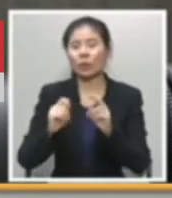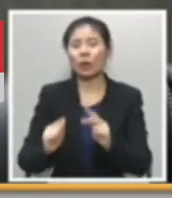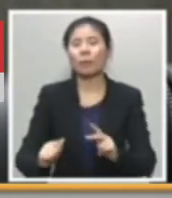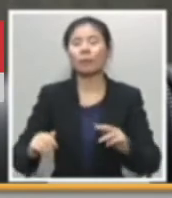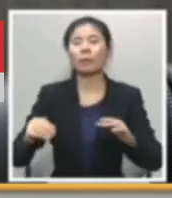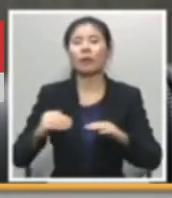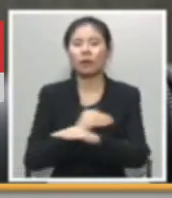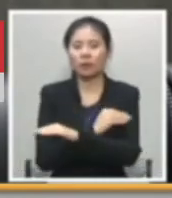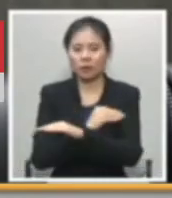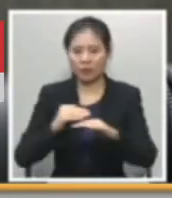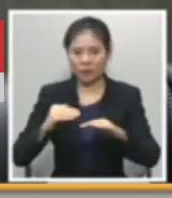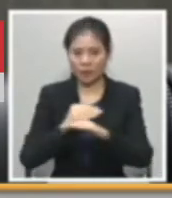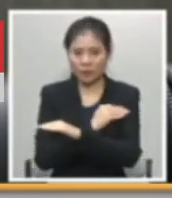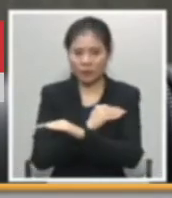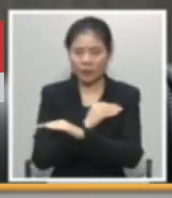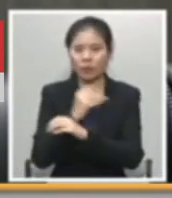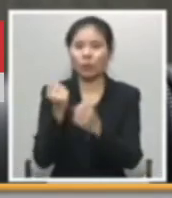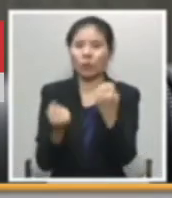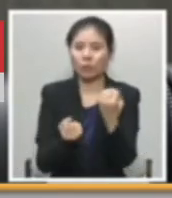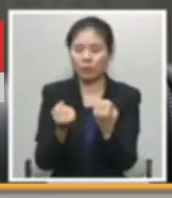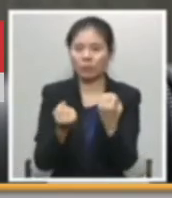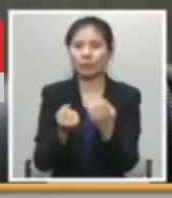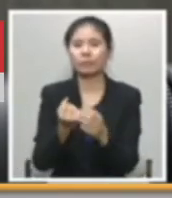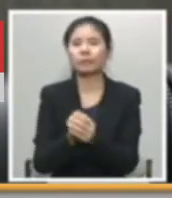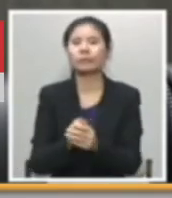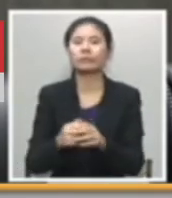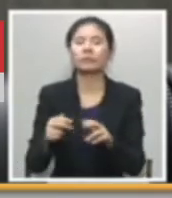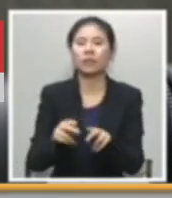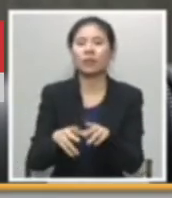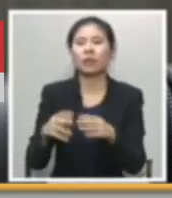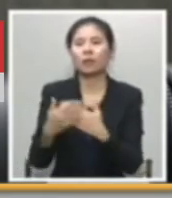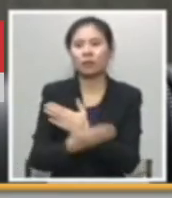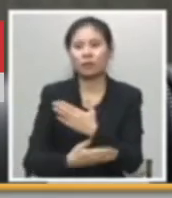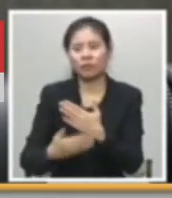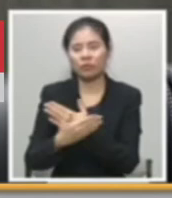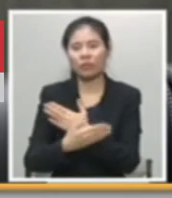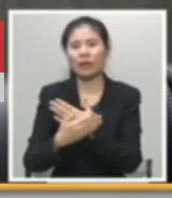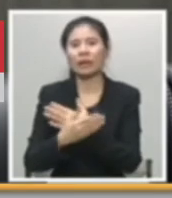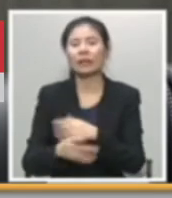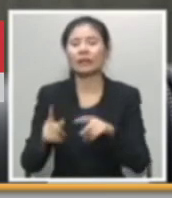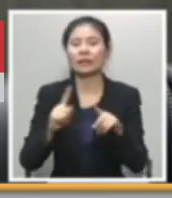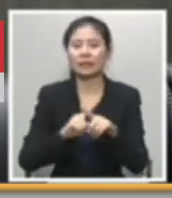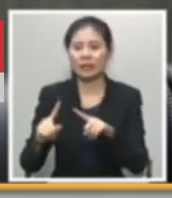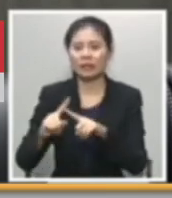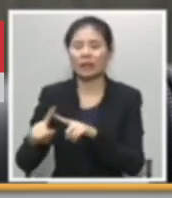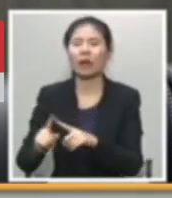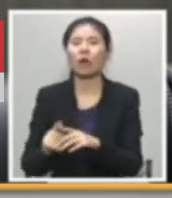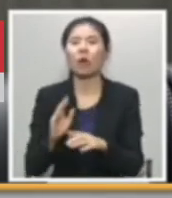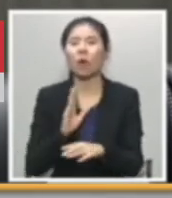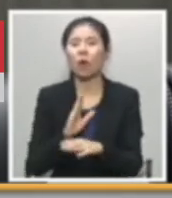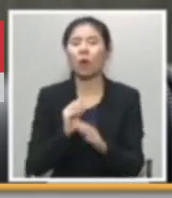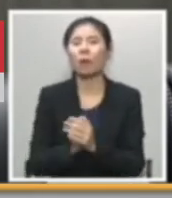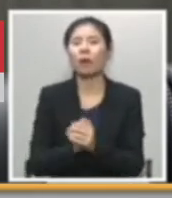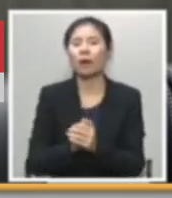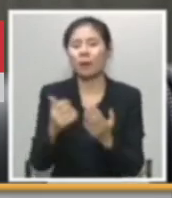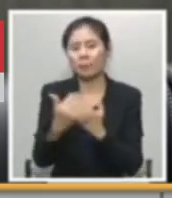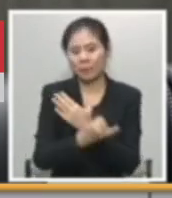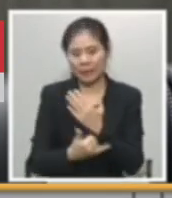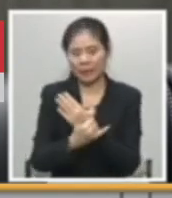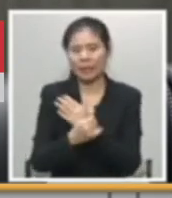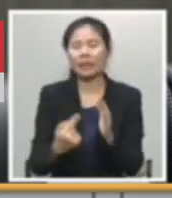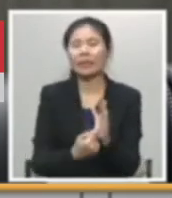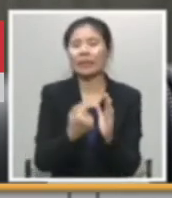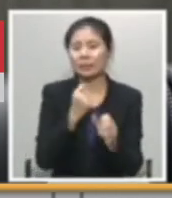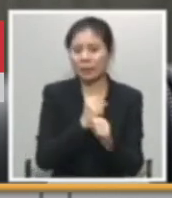นส่งของประเทศปส.ซึ่งดำเนินการในสมัยนางสาวยิ่งลักษณ์ชินวัต